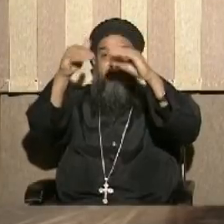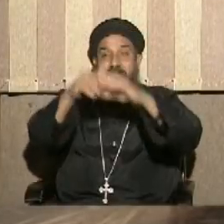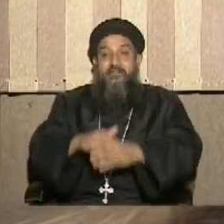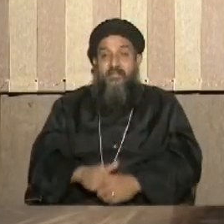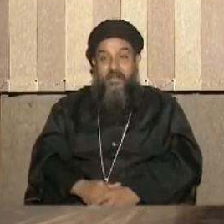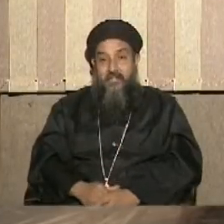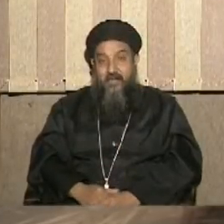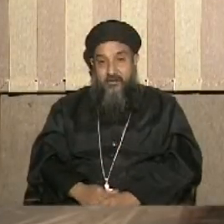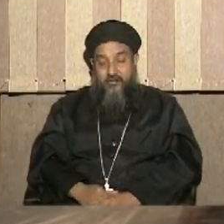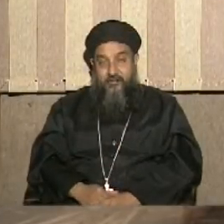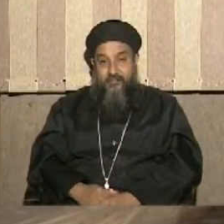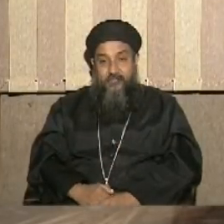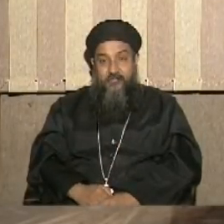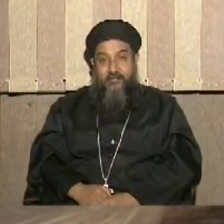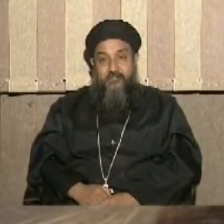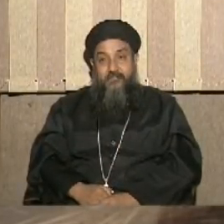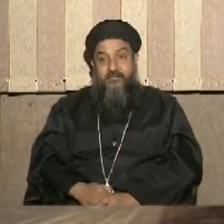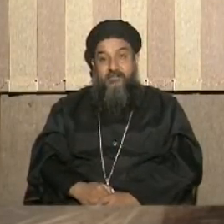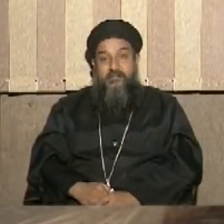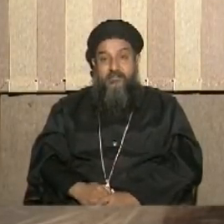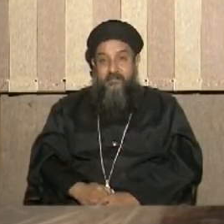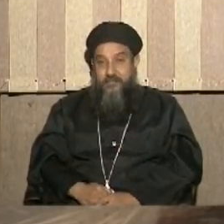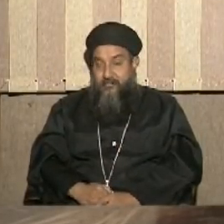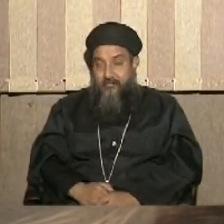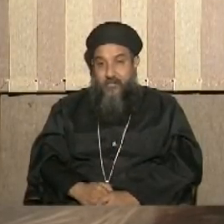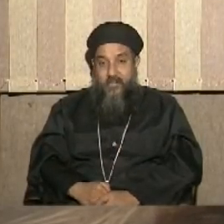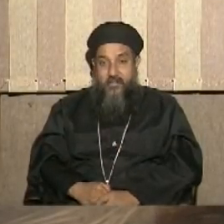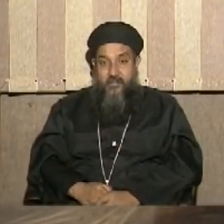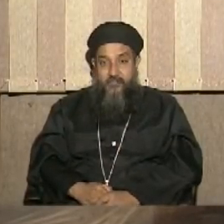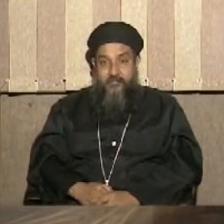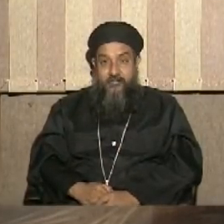هدفكم السماء